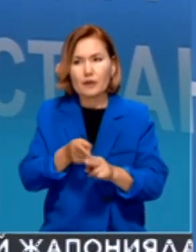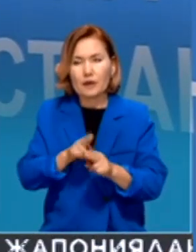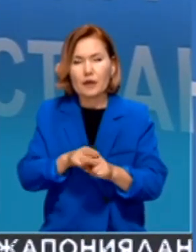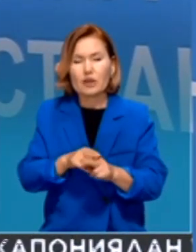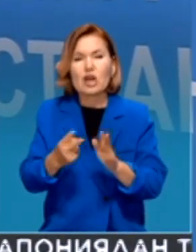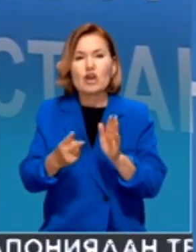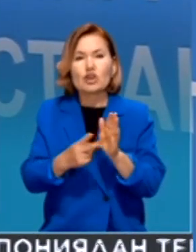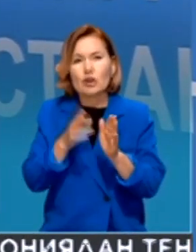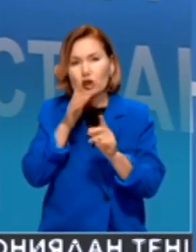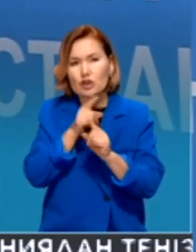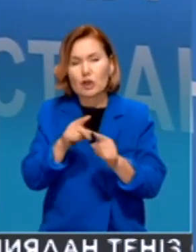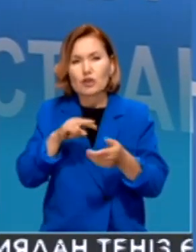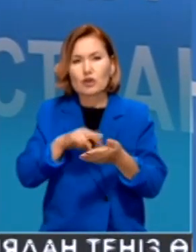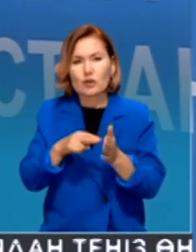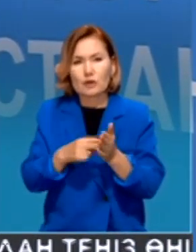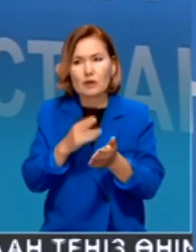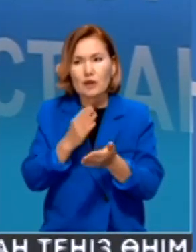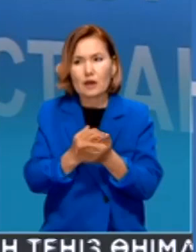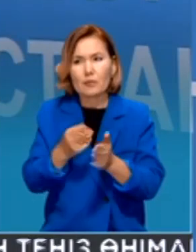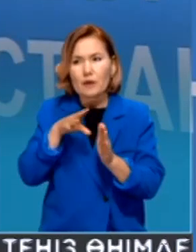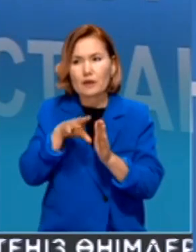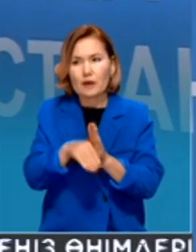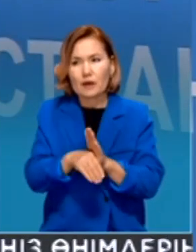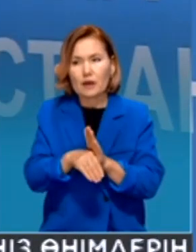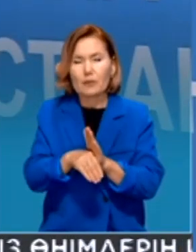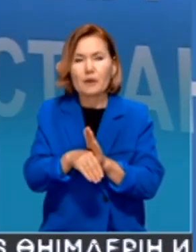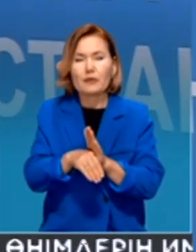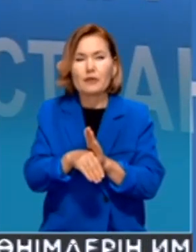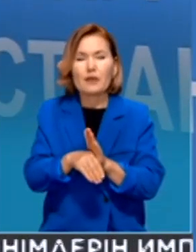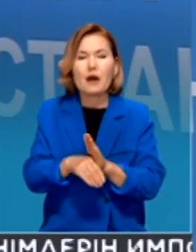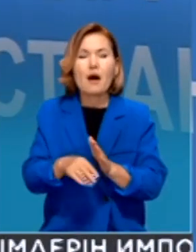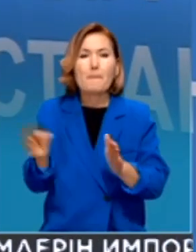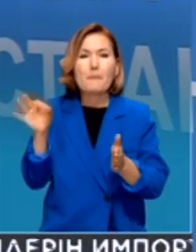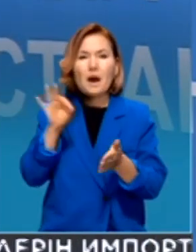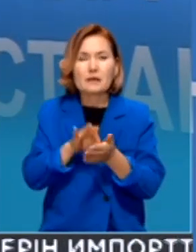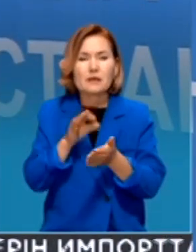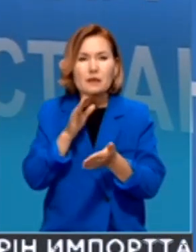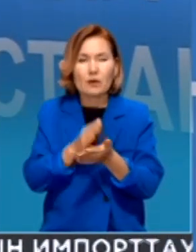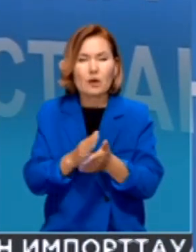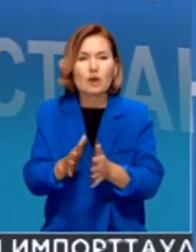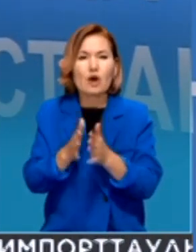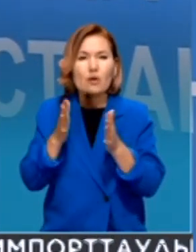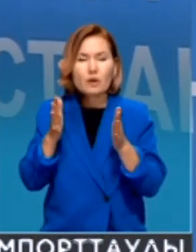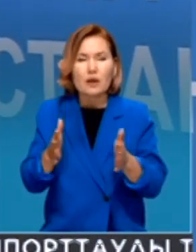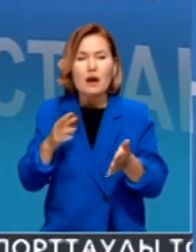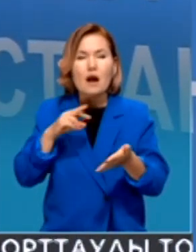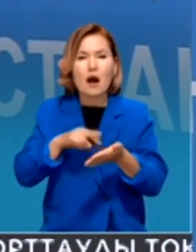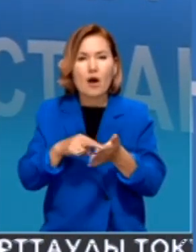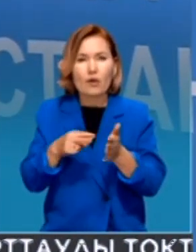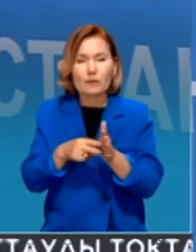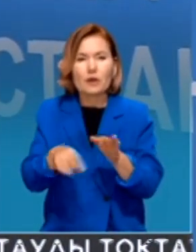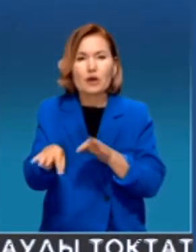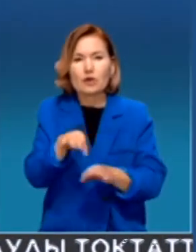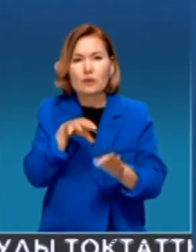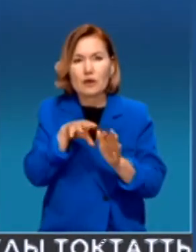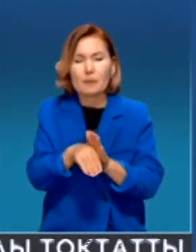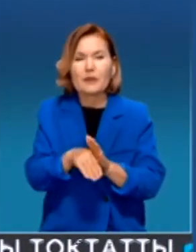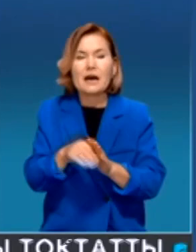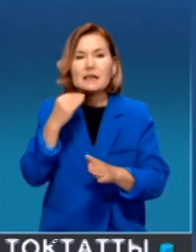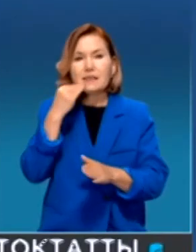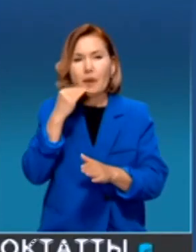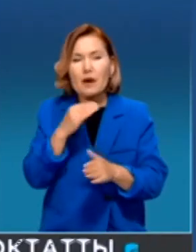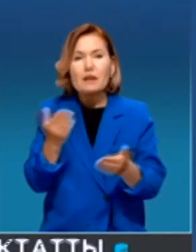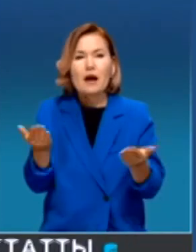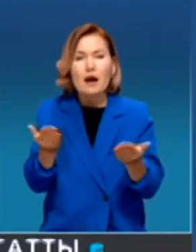7 жылға жоспарланған сол тұжырымдаманың ішінде белгіленген мақсаттар бар. Олар өте ауқымды. Соларды сапалы түрде